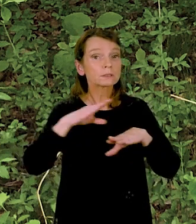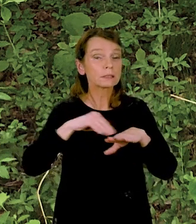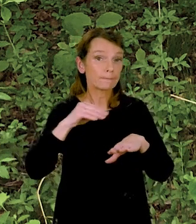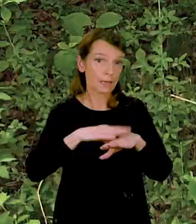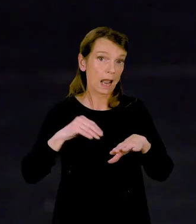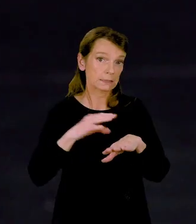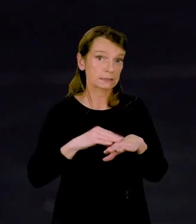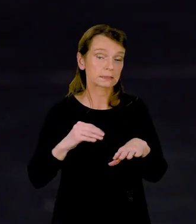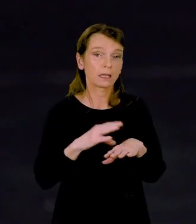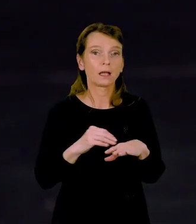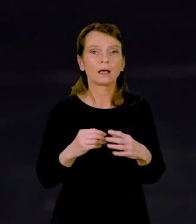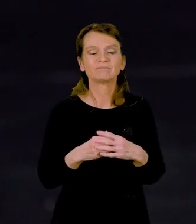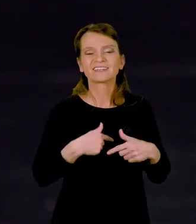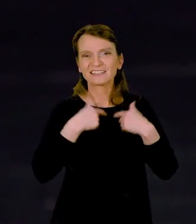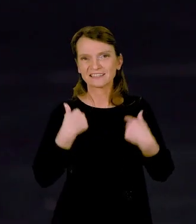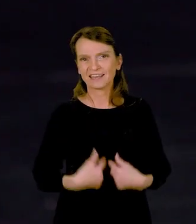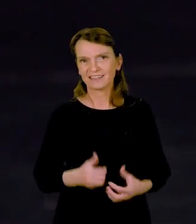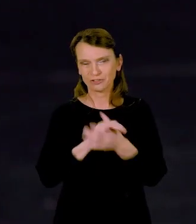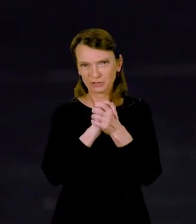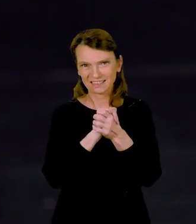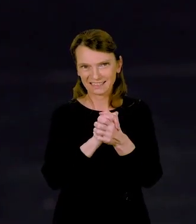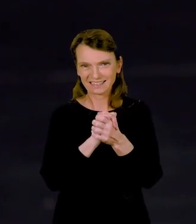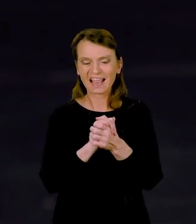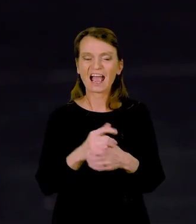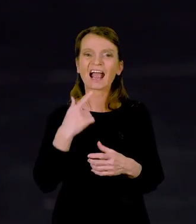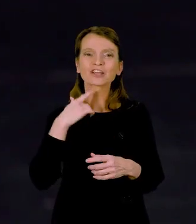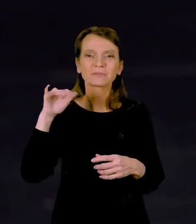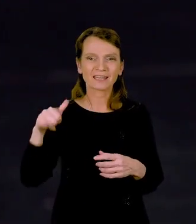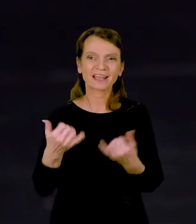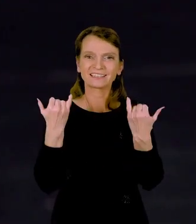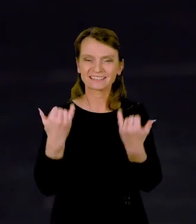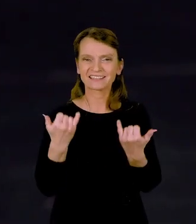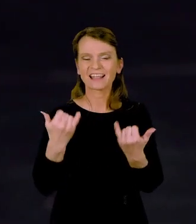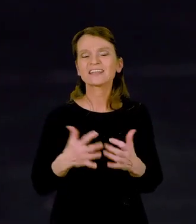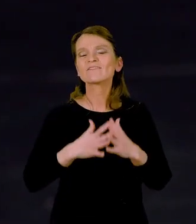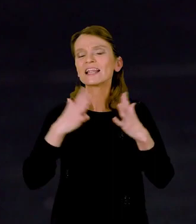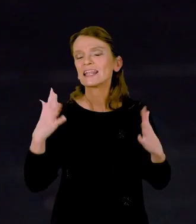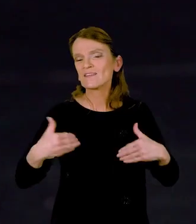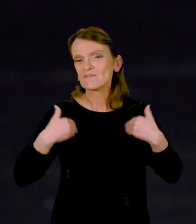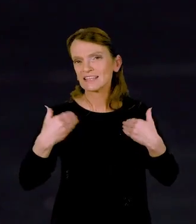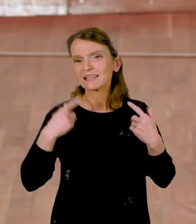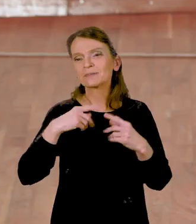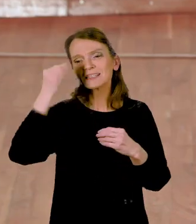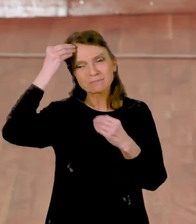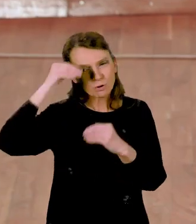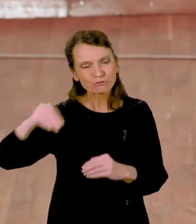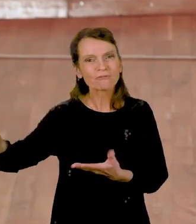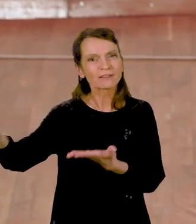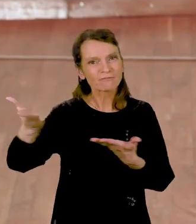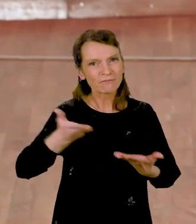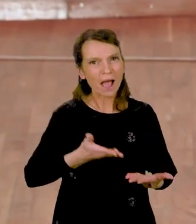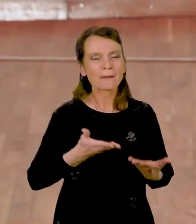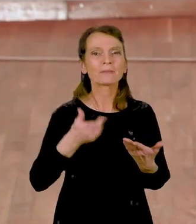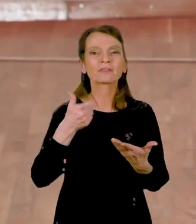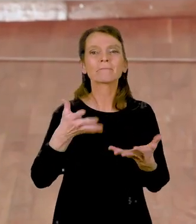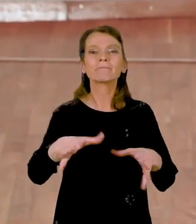praks. Iskrene čestitke in Gašperja Jarnija z velikim veseljem in spoštovanjem